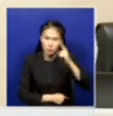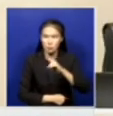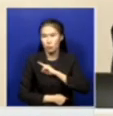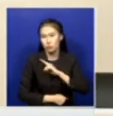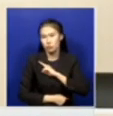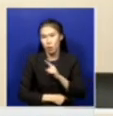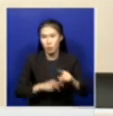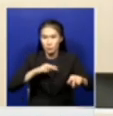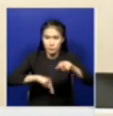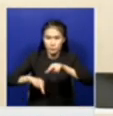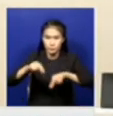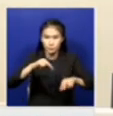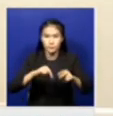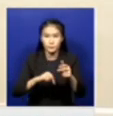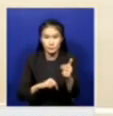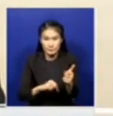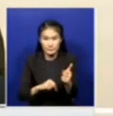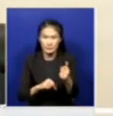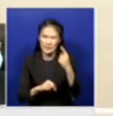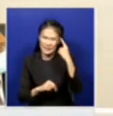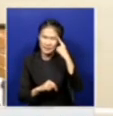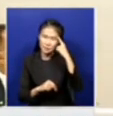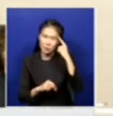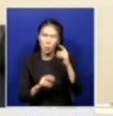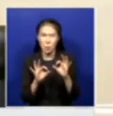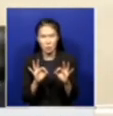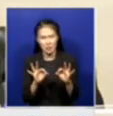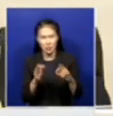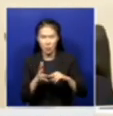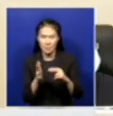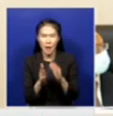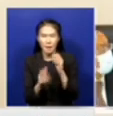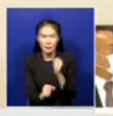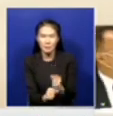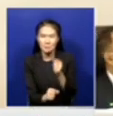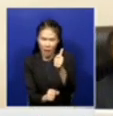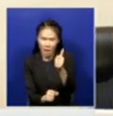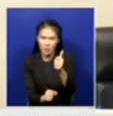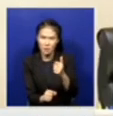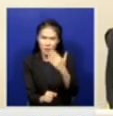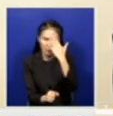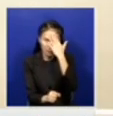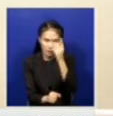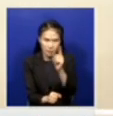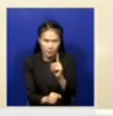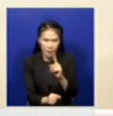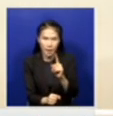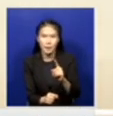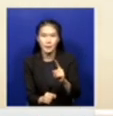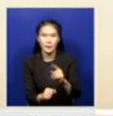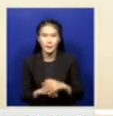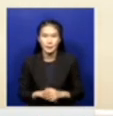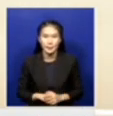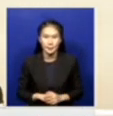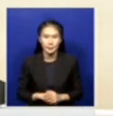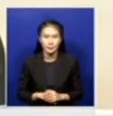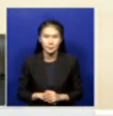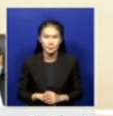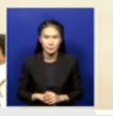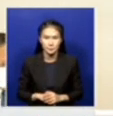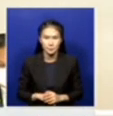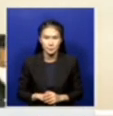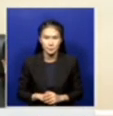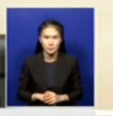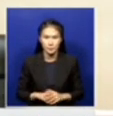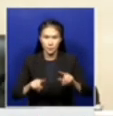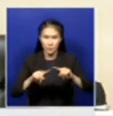ได้ก็ถือเป็นเรื่องซึ่งกระทำได้นะครับเพราะผลของแบบแต่อย่างไรก็ตามเนี่ยผล